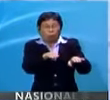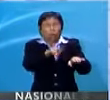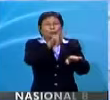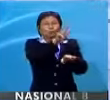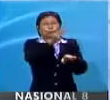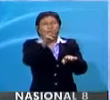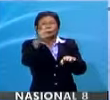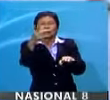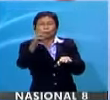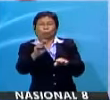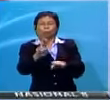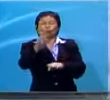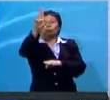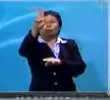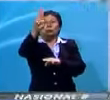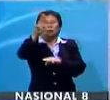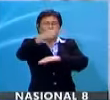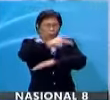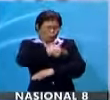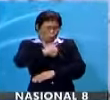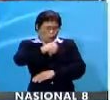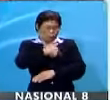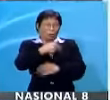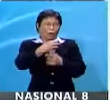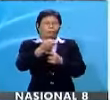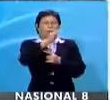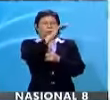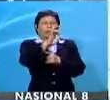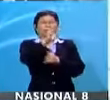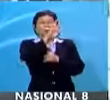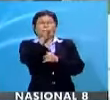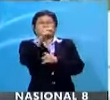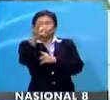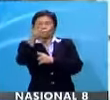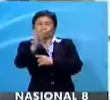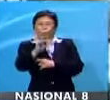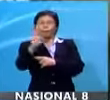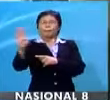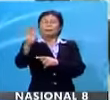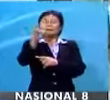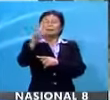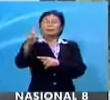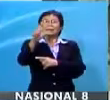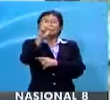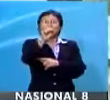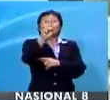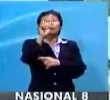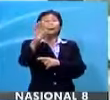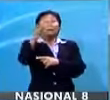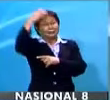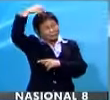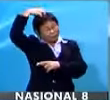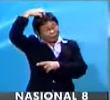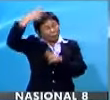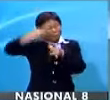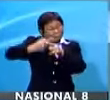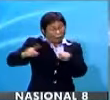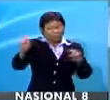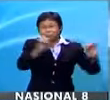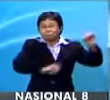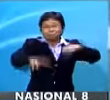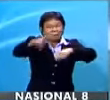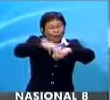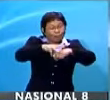22 KM Utara Nias Indonesia atau 441 km barat daya Sabat bernam Selangor bagaimanapun tiada